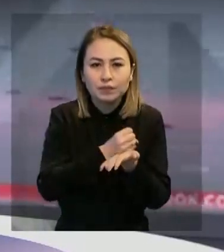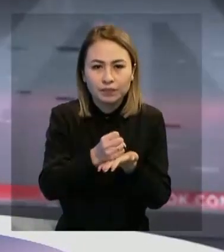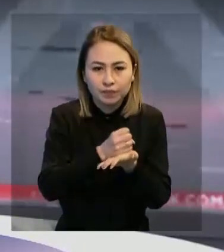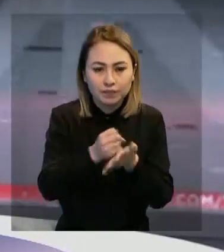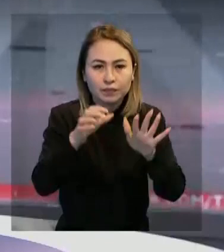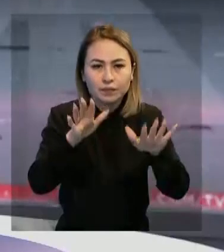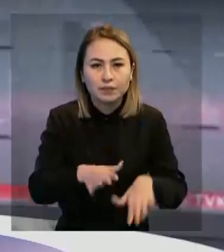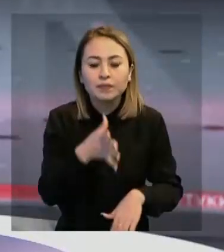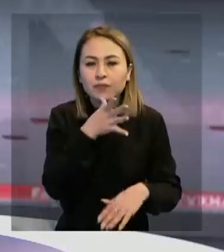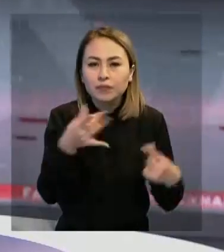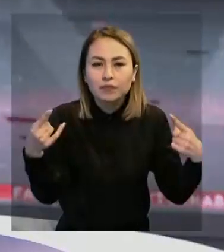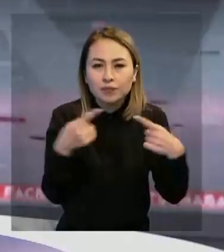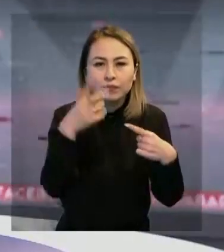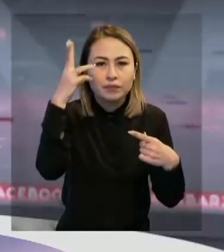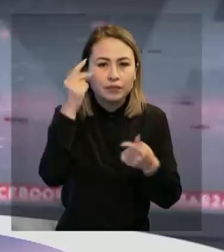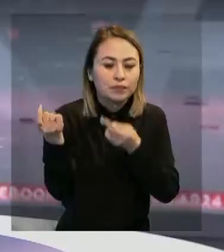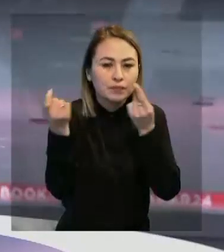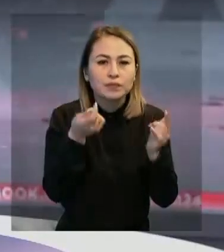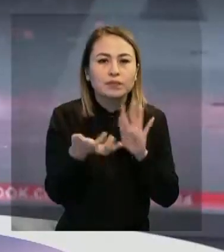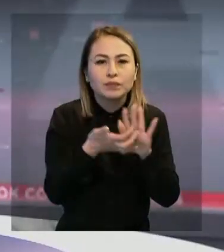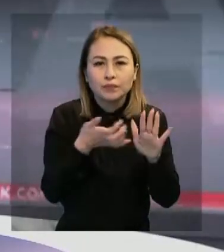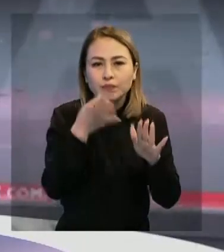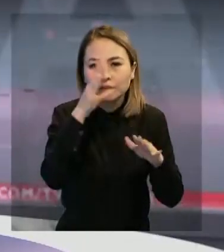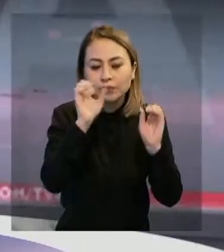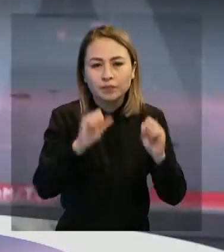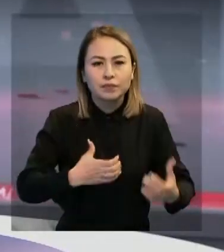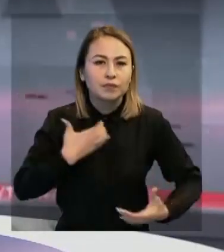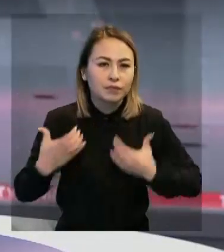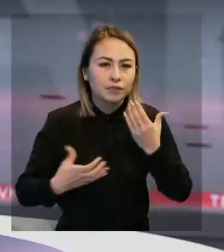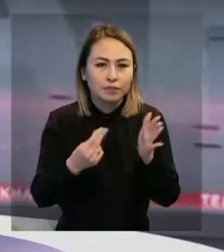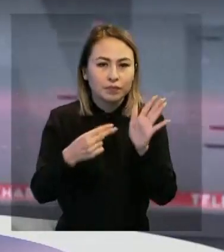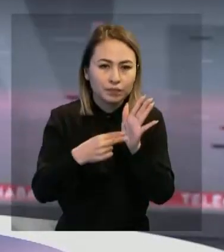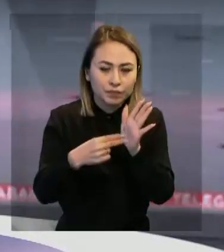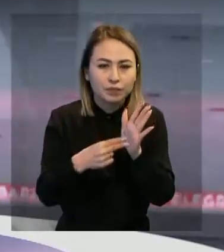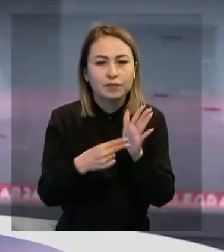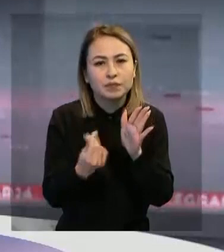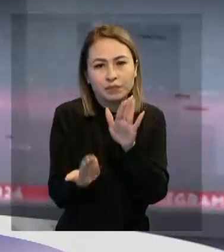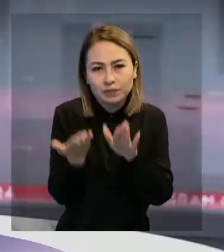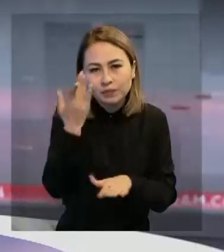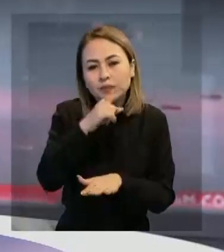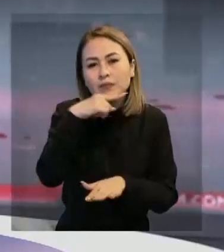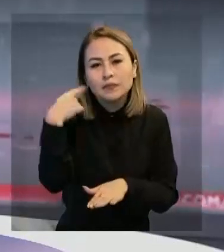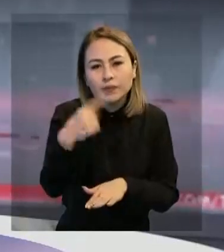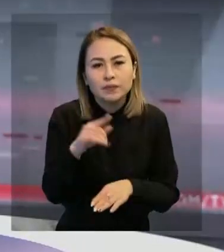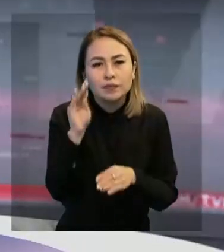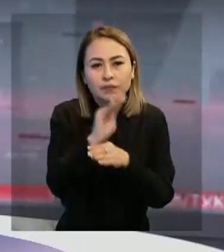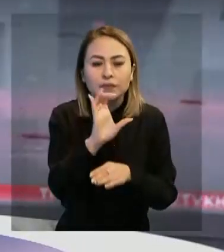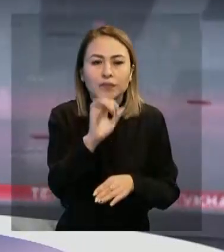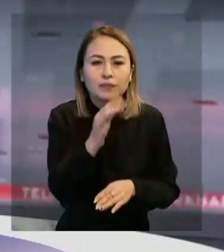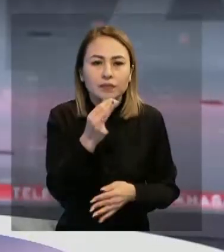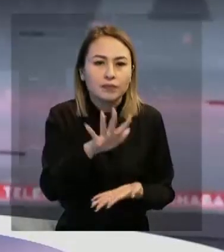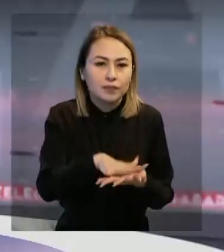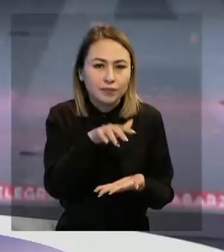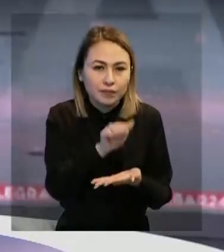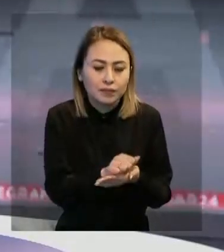қажетті қосалқы бөлшектер өңірге уақытылы жетпей қалуы мүмкін деп алаңдап отыр. Олардың бағасы да шарықтап кеткен. Ресейге салынған